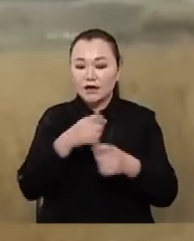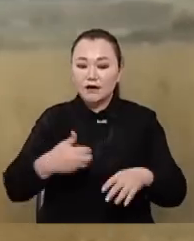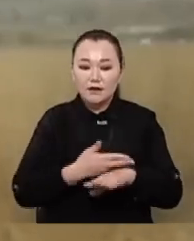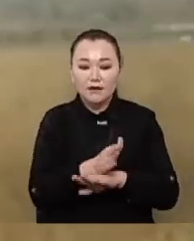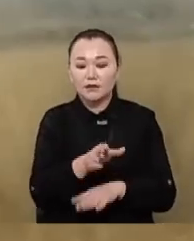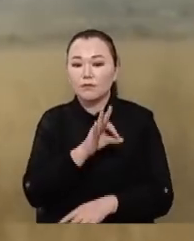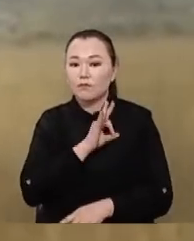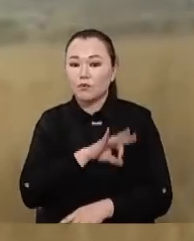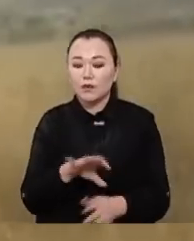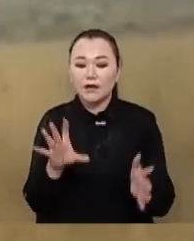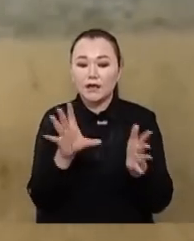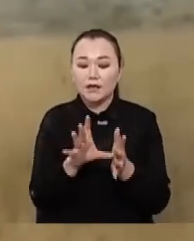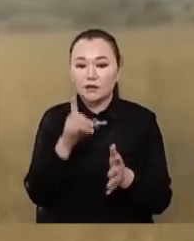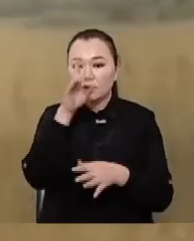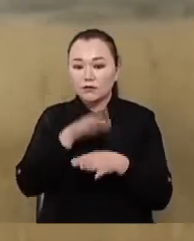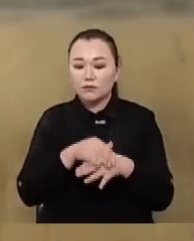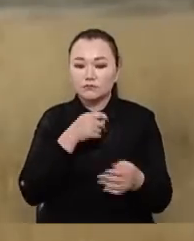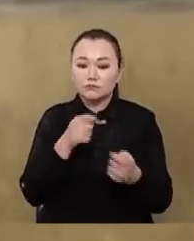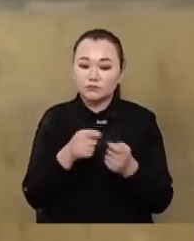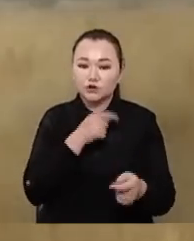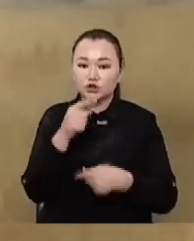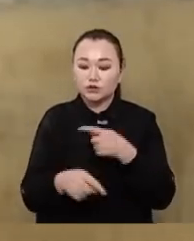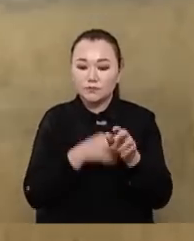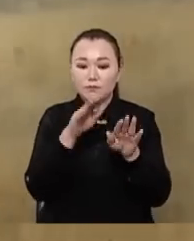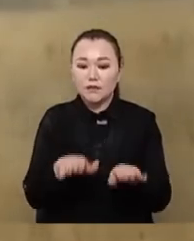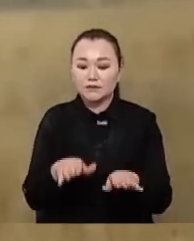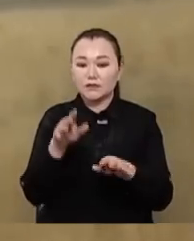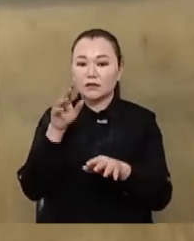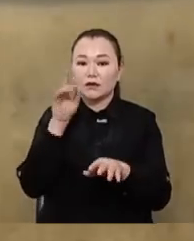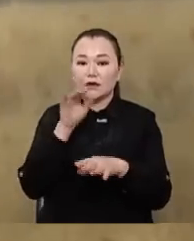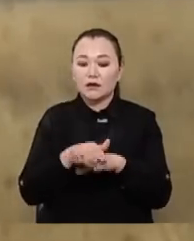пайдаланып, электрондық үкімет порталы арқылы жергілікті